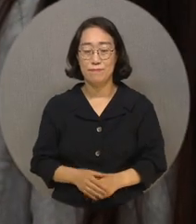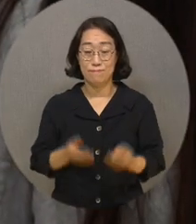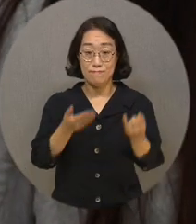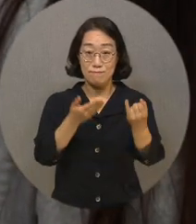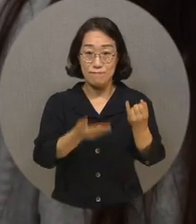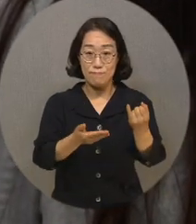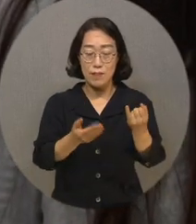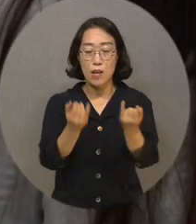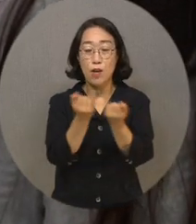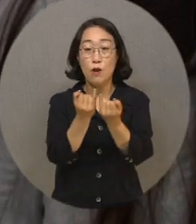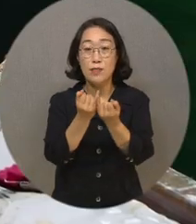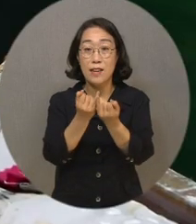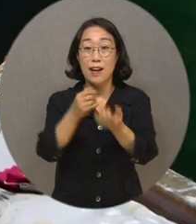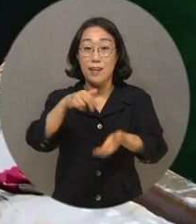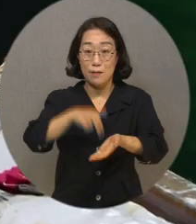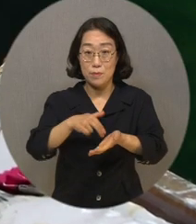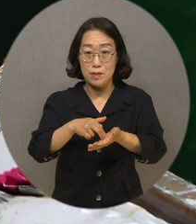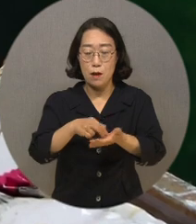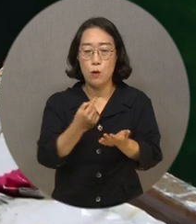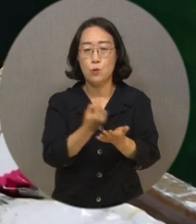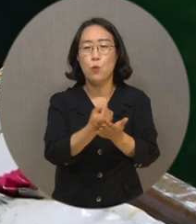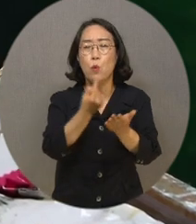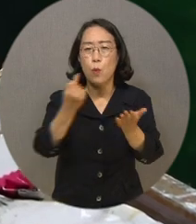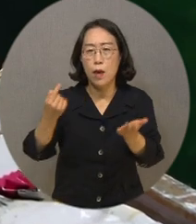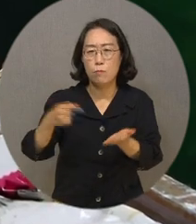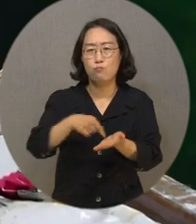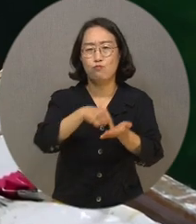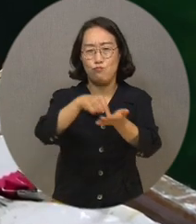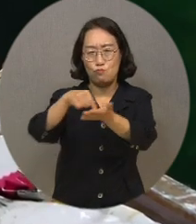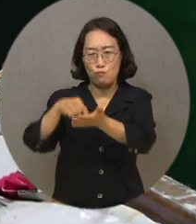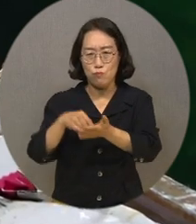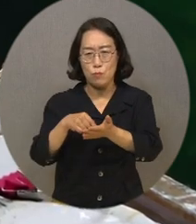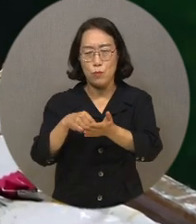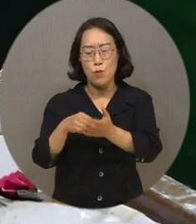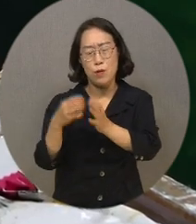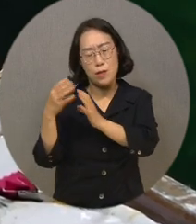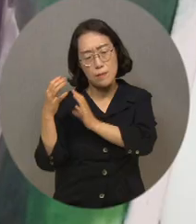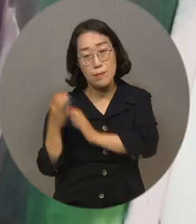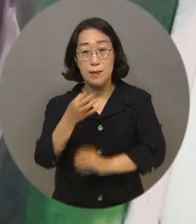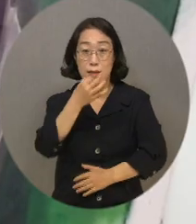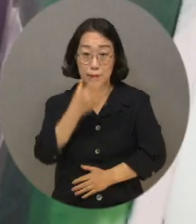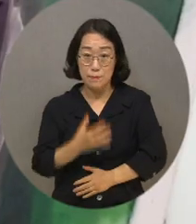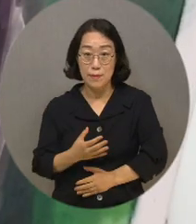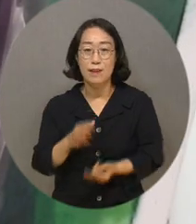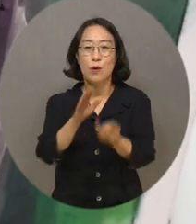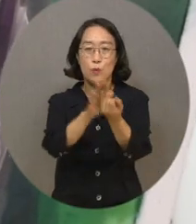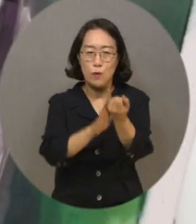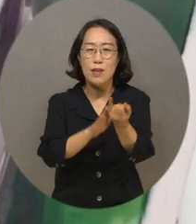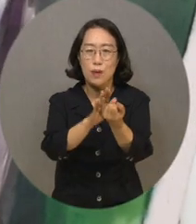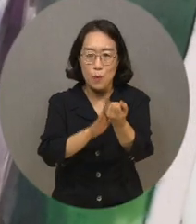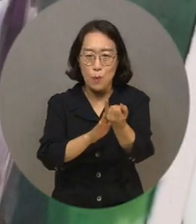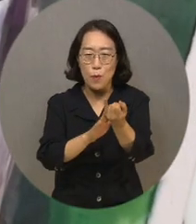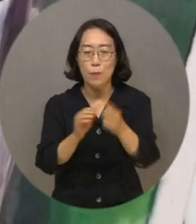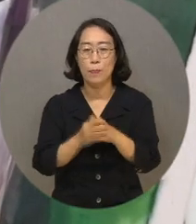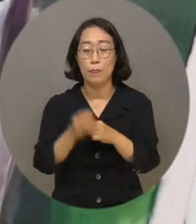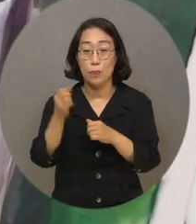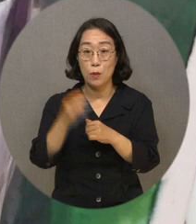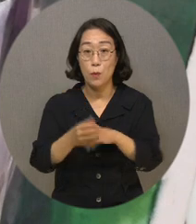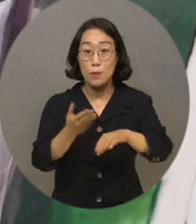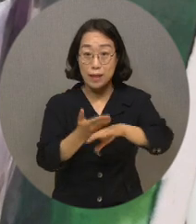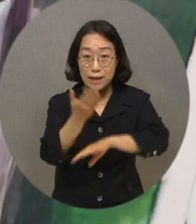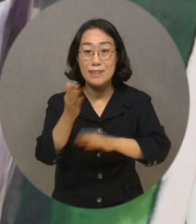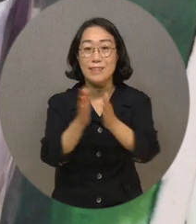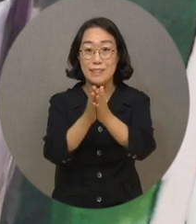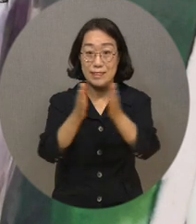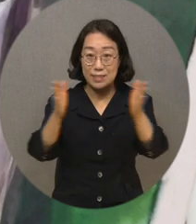작가는 여인으로서 갖게 되는 소외와 삶의 무게에 대한 따뜻한 위로와 염원을 담고 있으며 또 다른